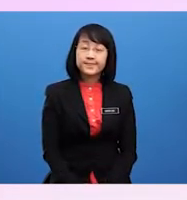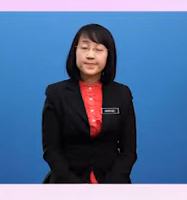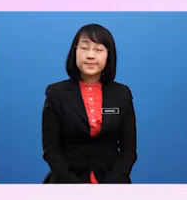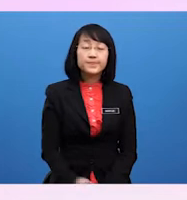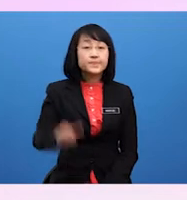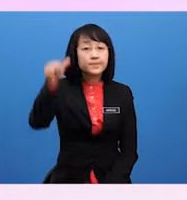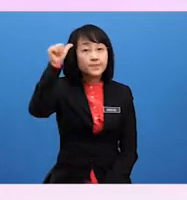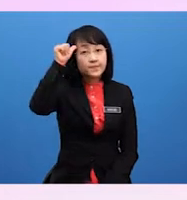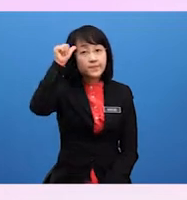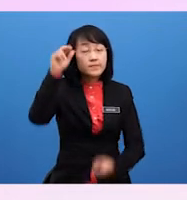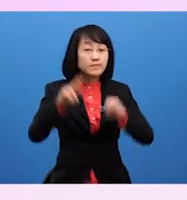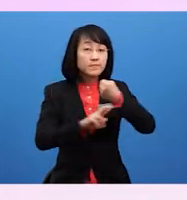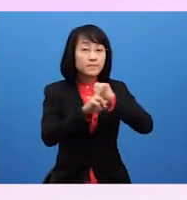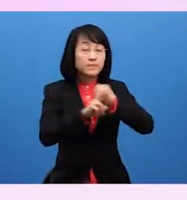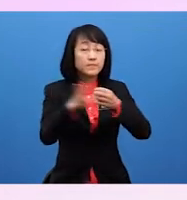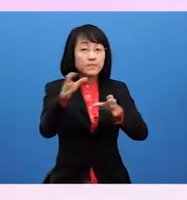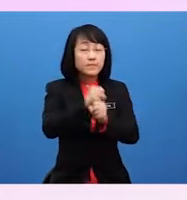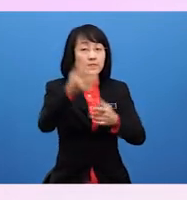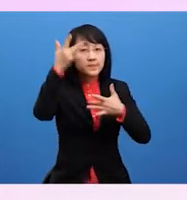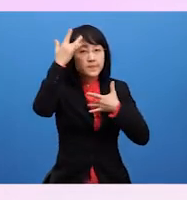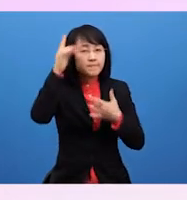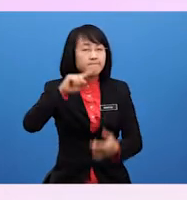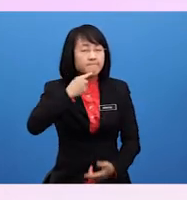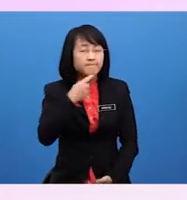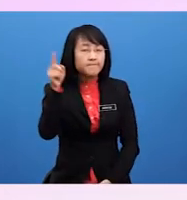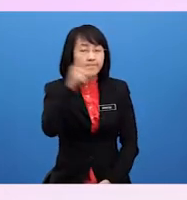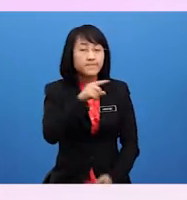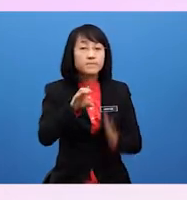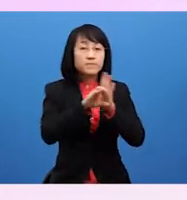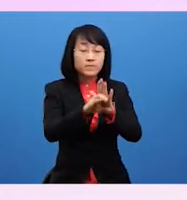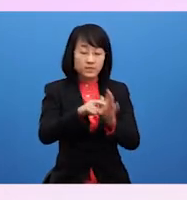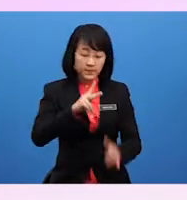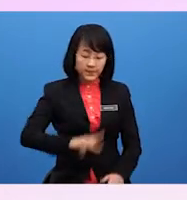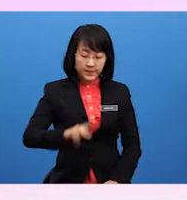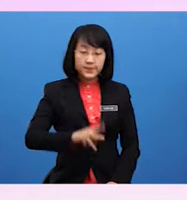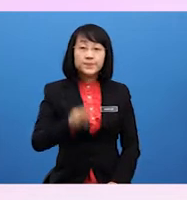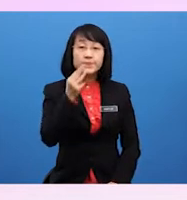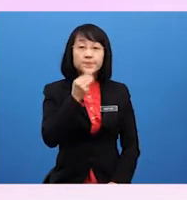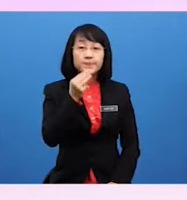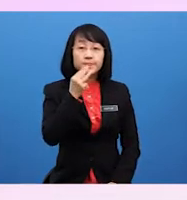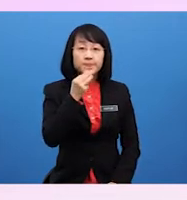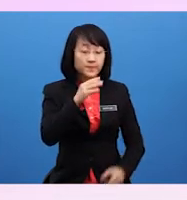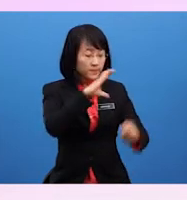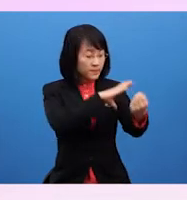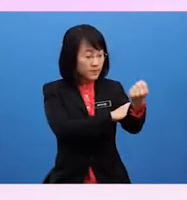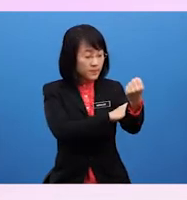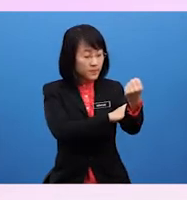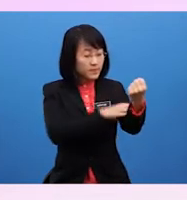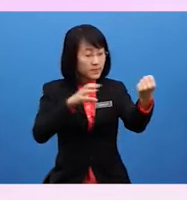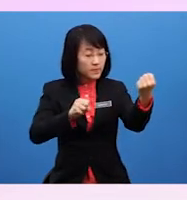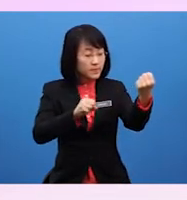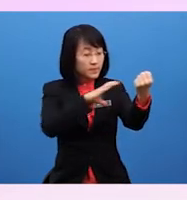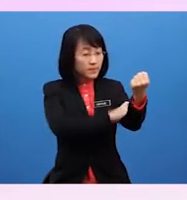Aiman berisiko mendapat penyakit kronik seperti diabetes, tekanan darah tinggi